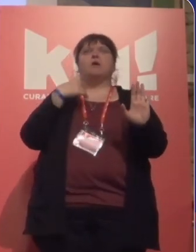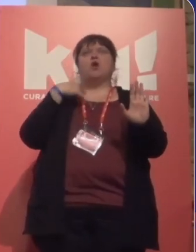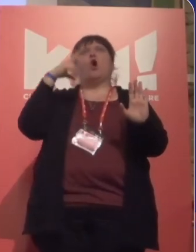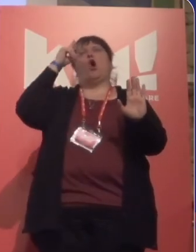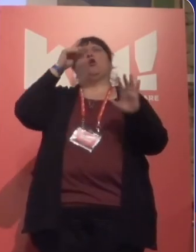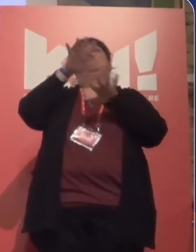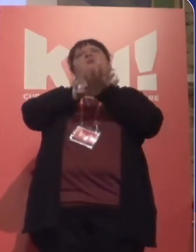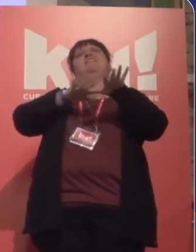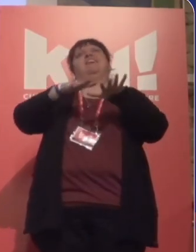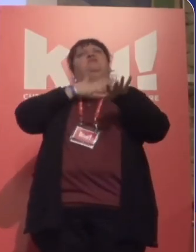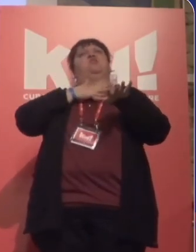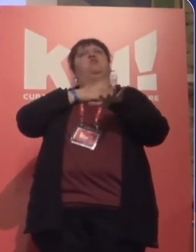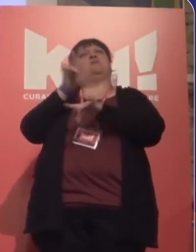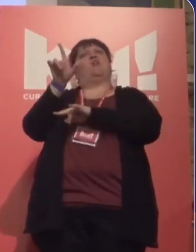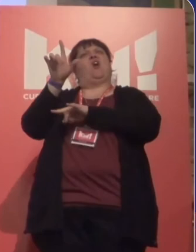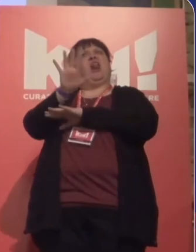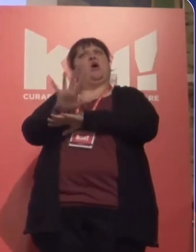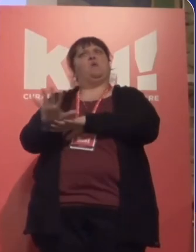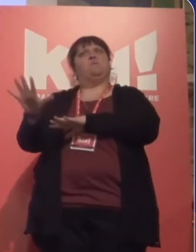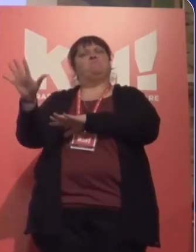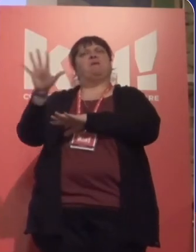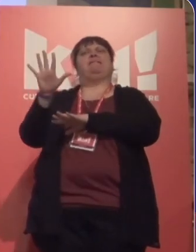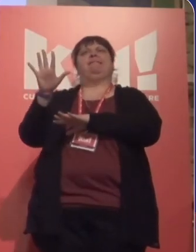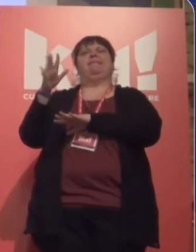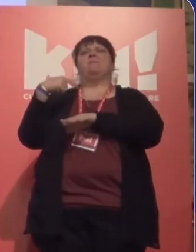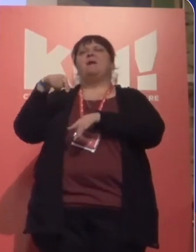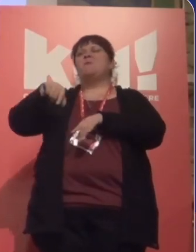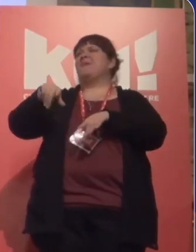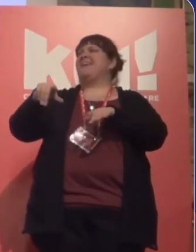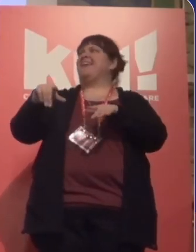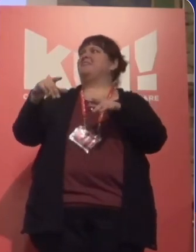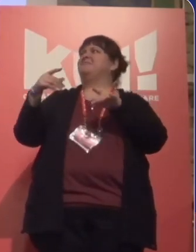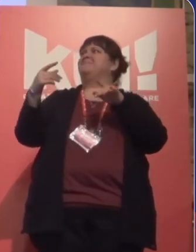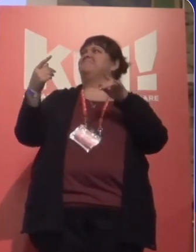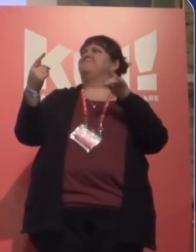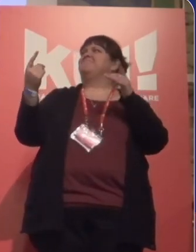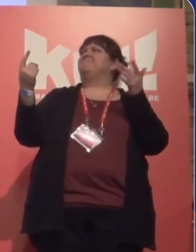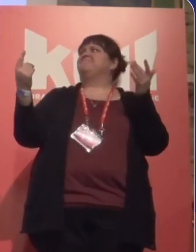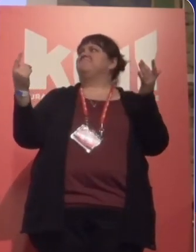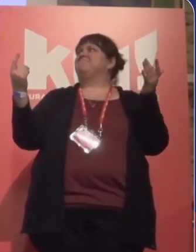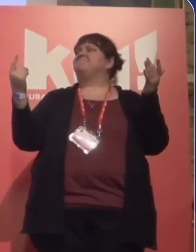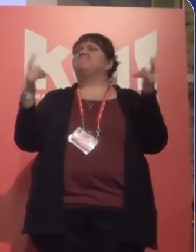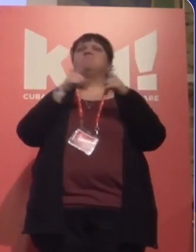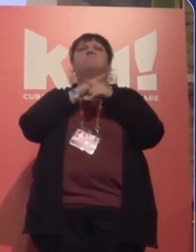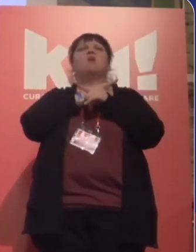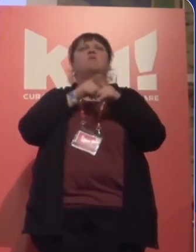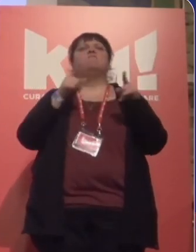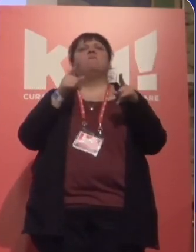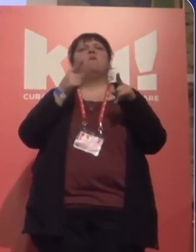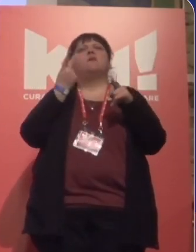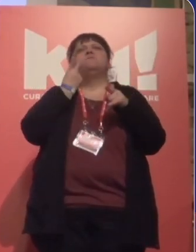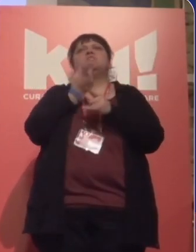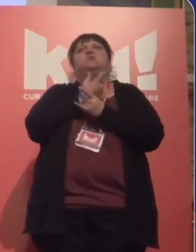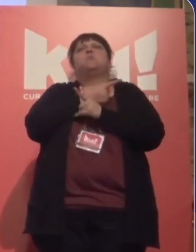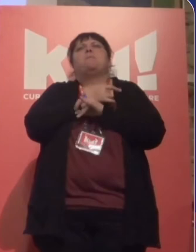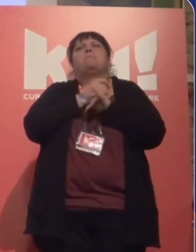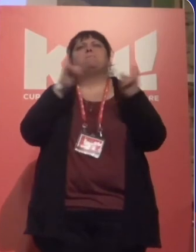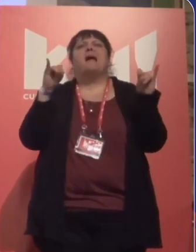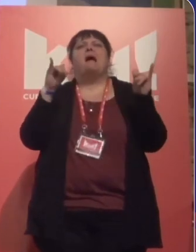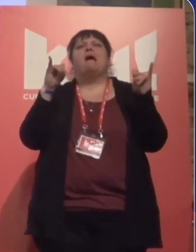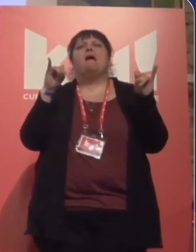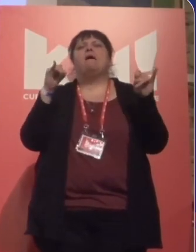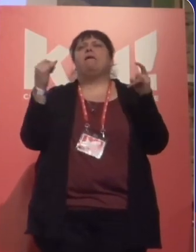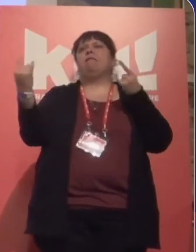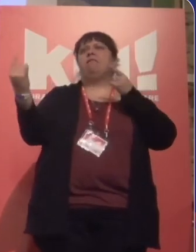qui chiede in un dipartimento di salute mentale ci siete mai entrati avete presente come le